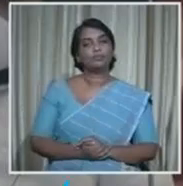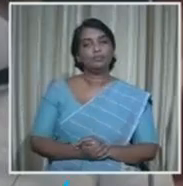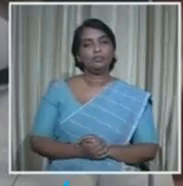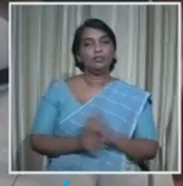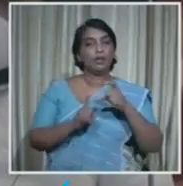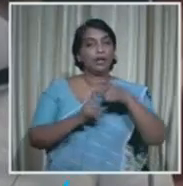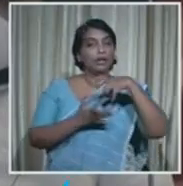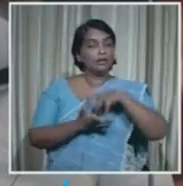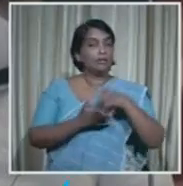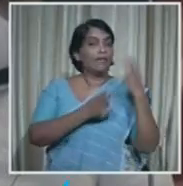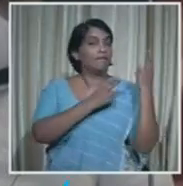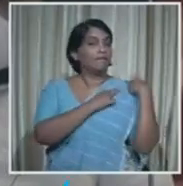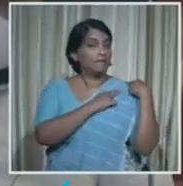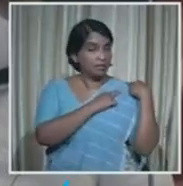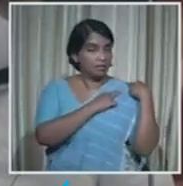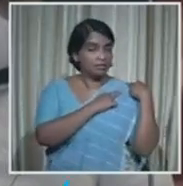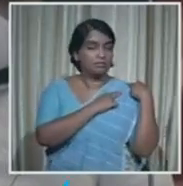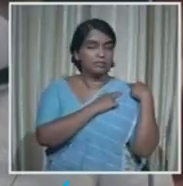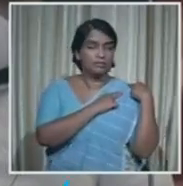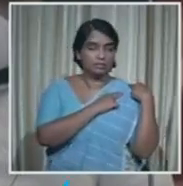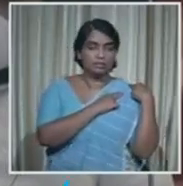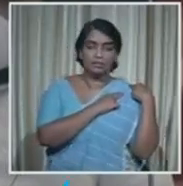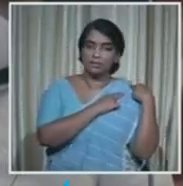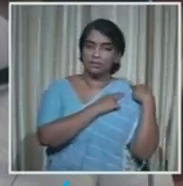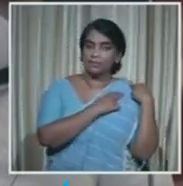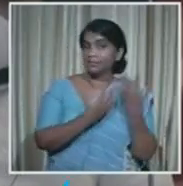district-ke wagakima baraganna,